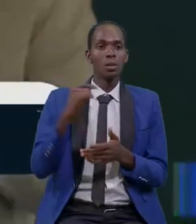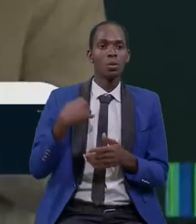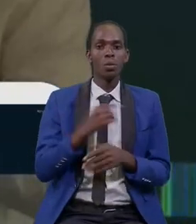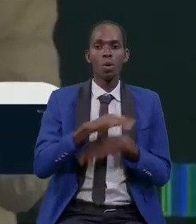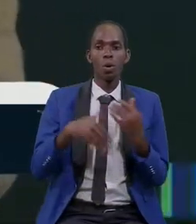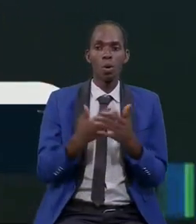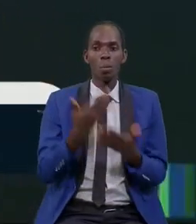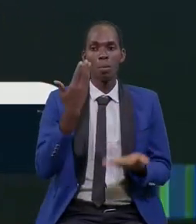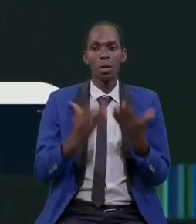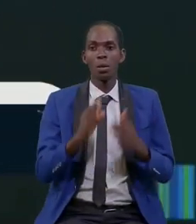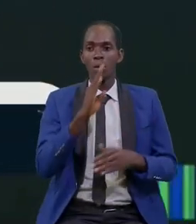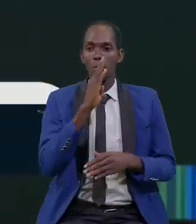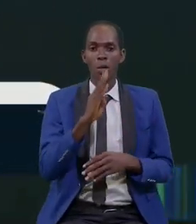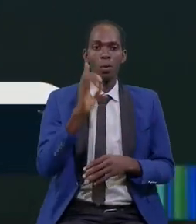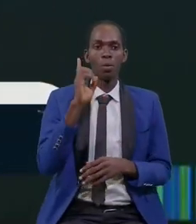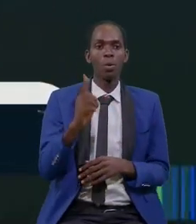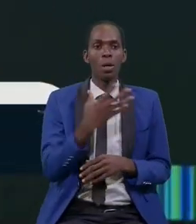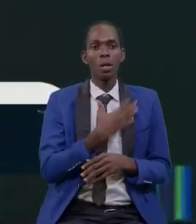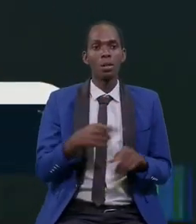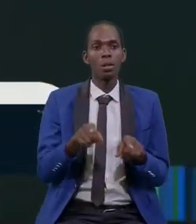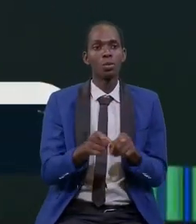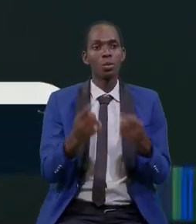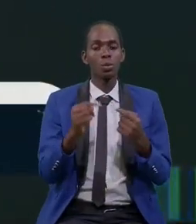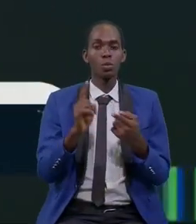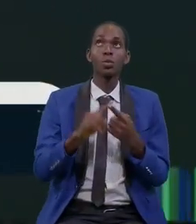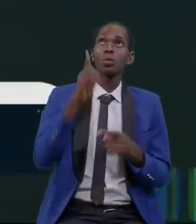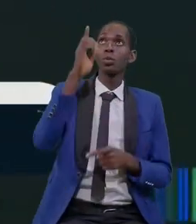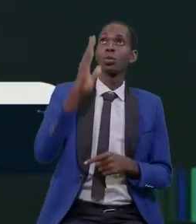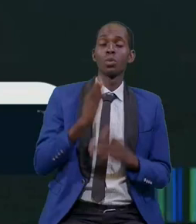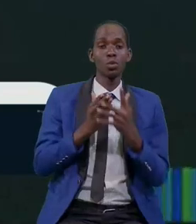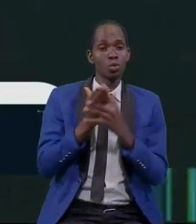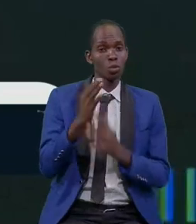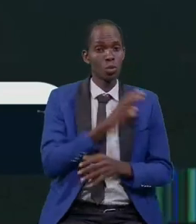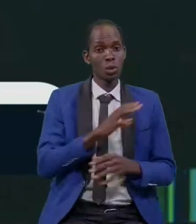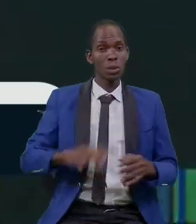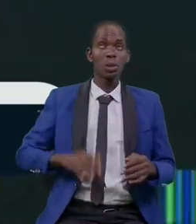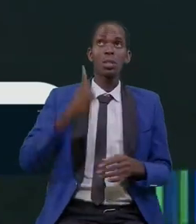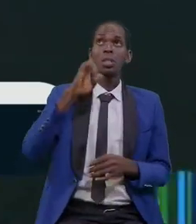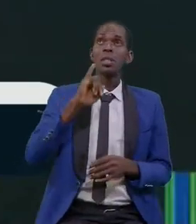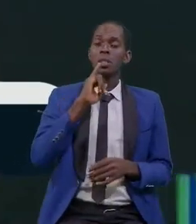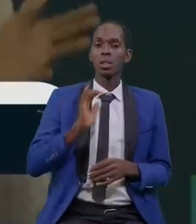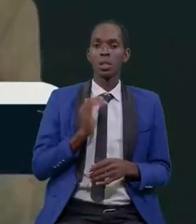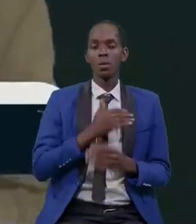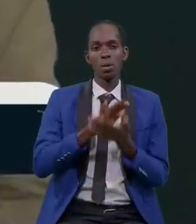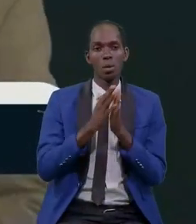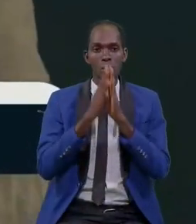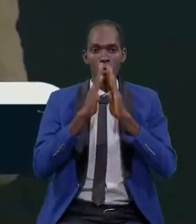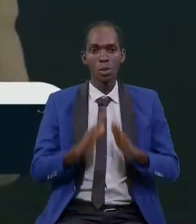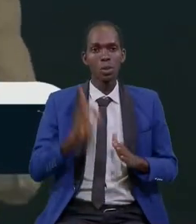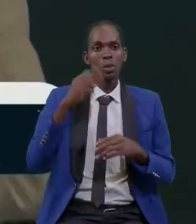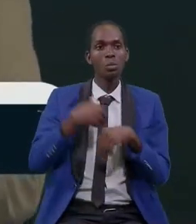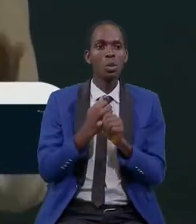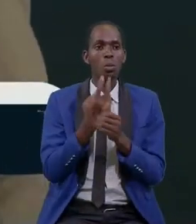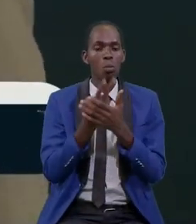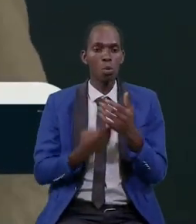l'inimitié. Comme nous venons à Dieu à travers lui, il est notre Père. Il fait des deux, ceux qui sont